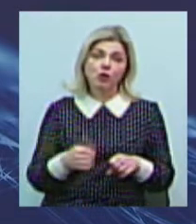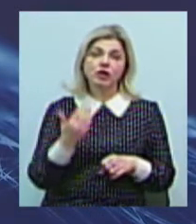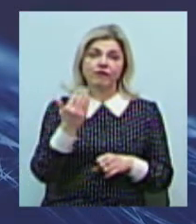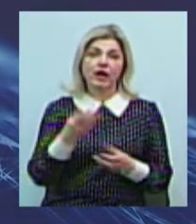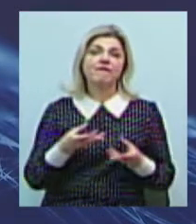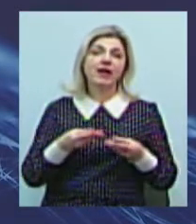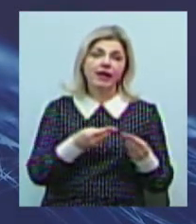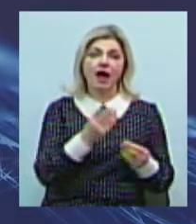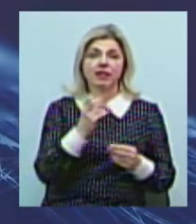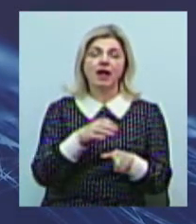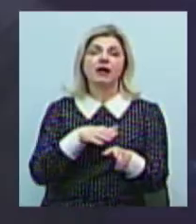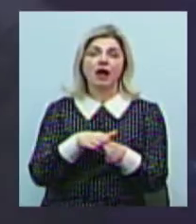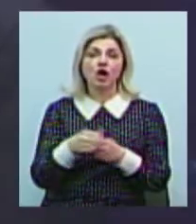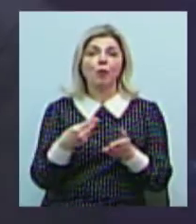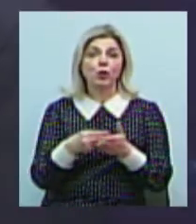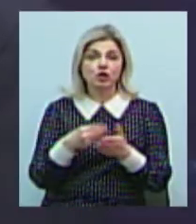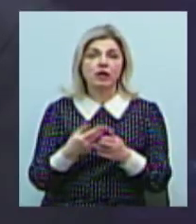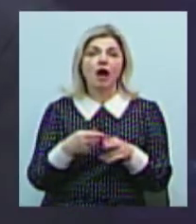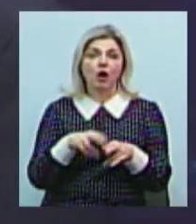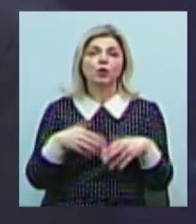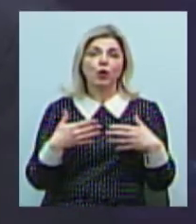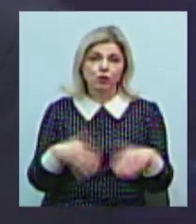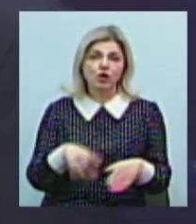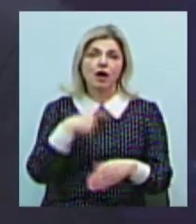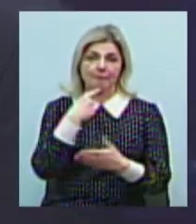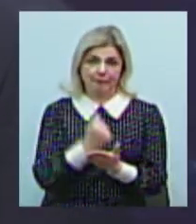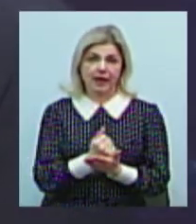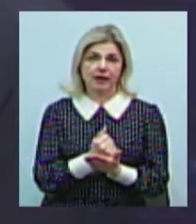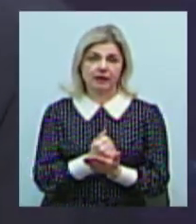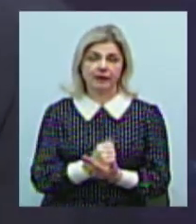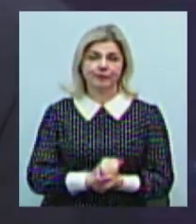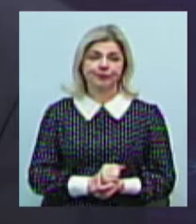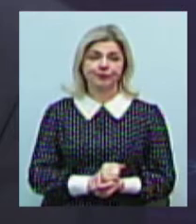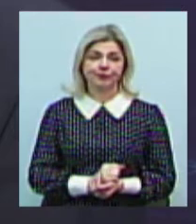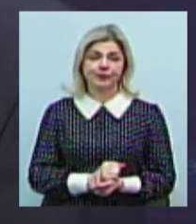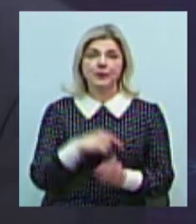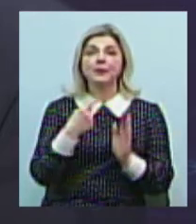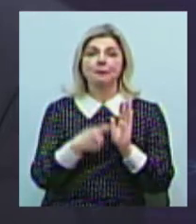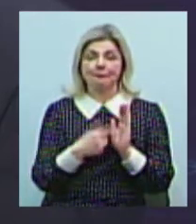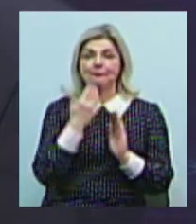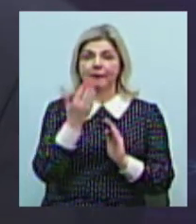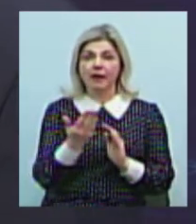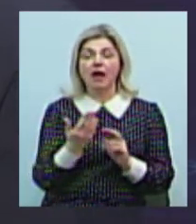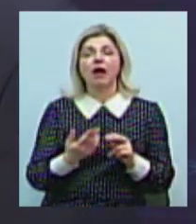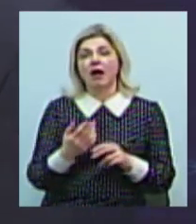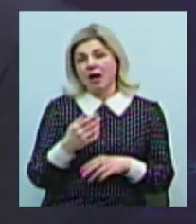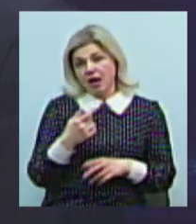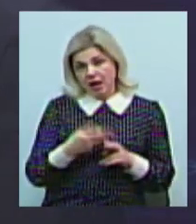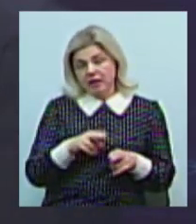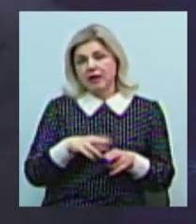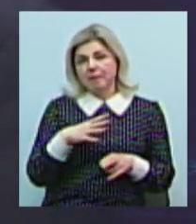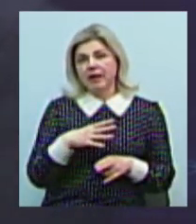реализацию бюджета, який вже прийнятий? Знаете, это был главный вопрос скептиков, почему